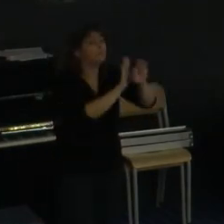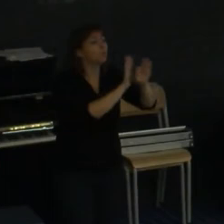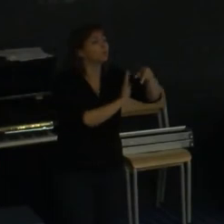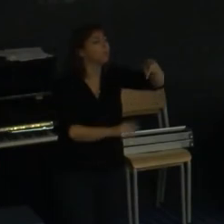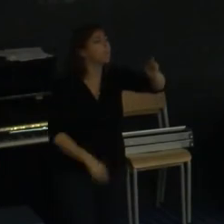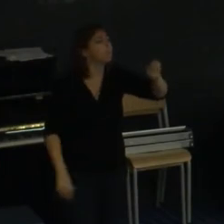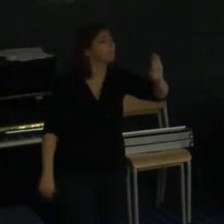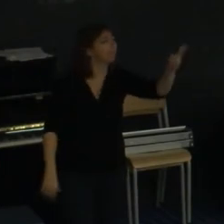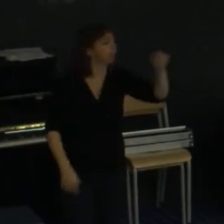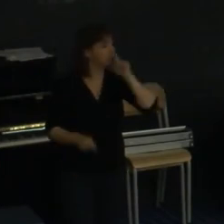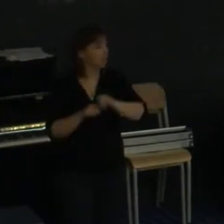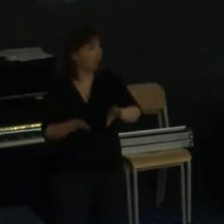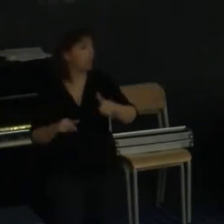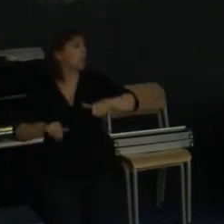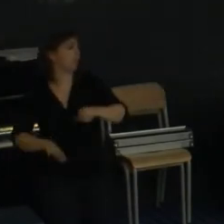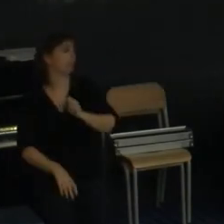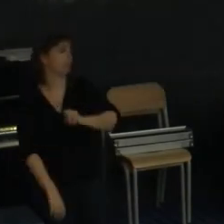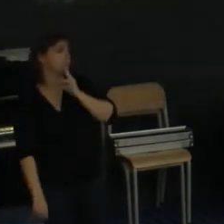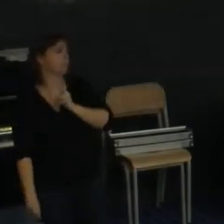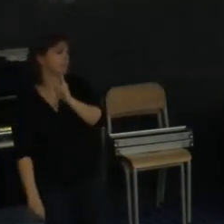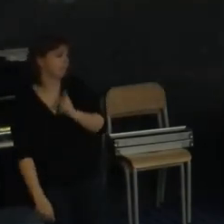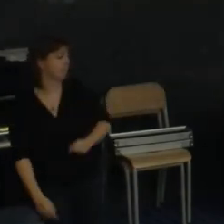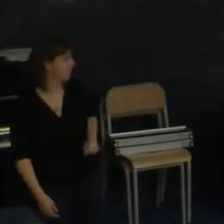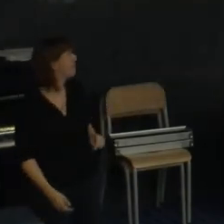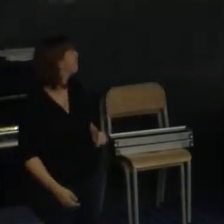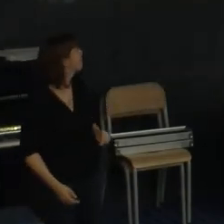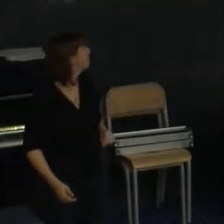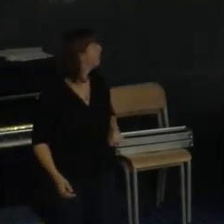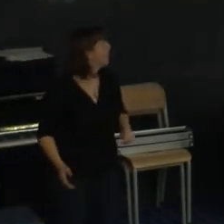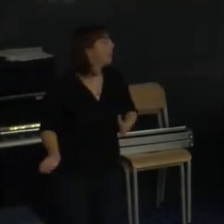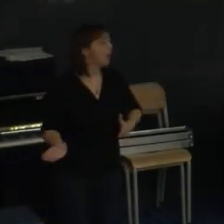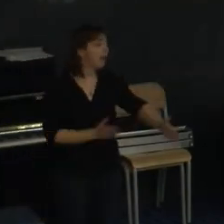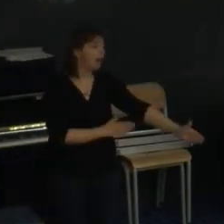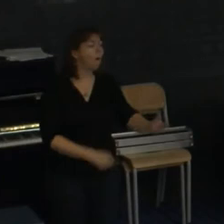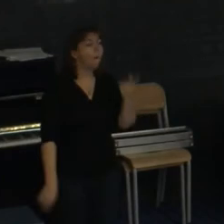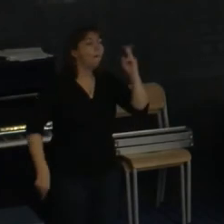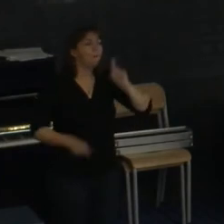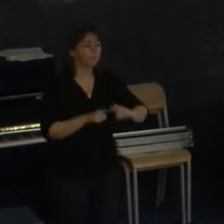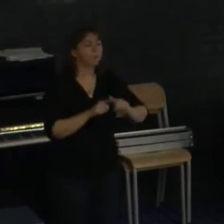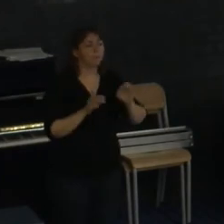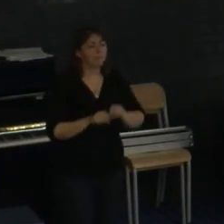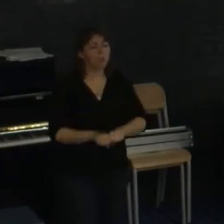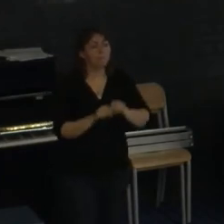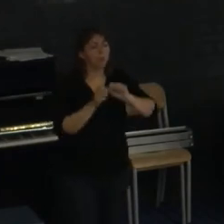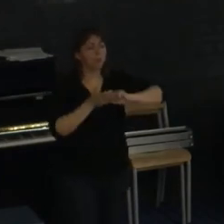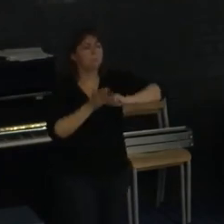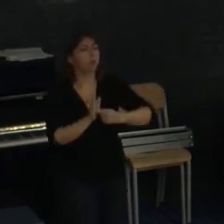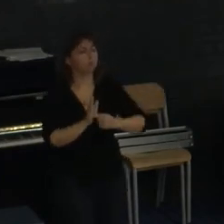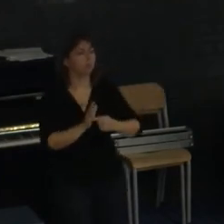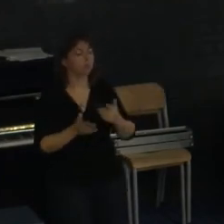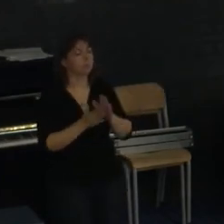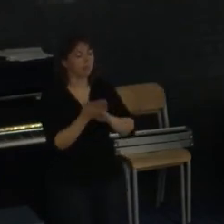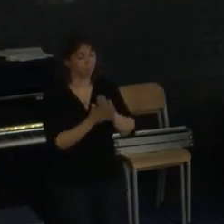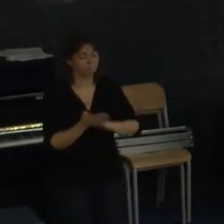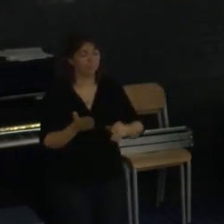se balader dans le code. Mais on a aussi une notion assez intéressante qui s'appelle les breakpoints, les points d'arrêt. Les points d'arrêt